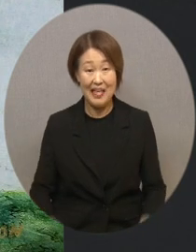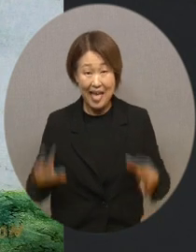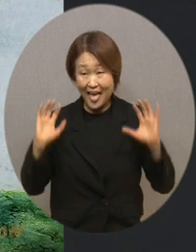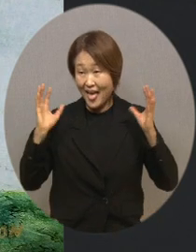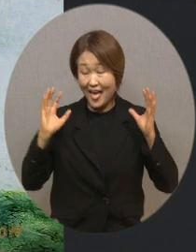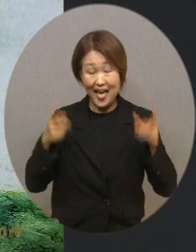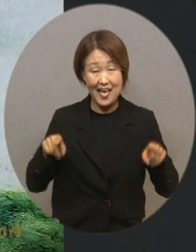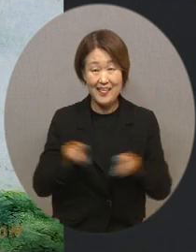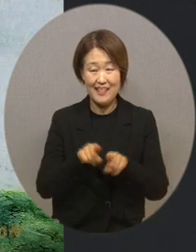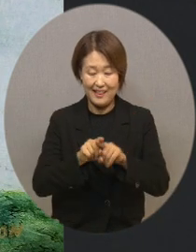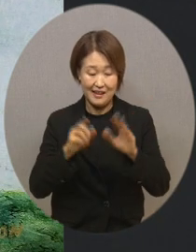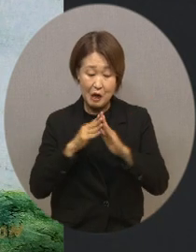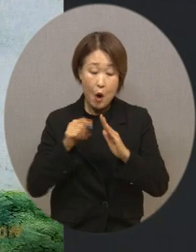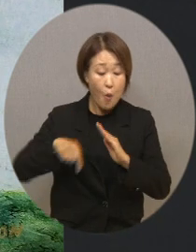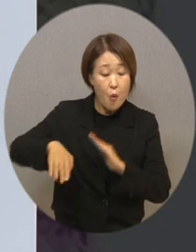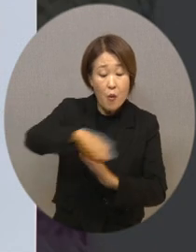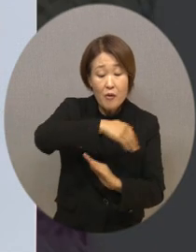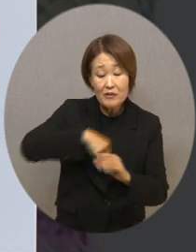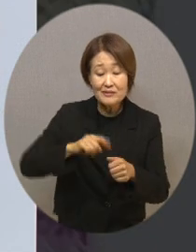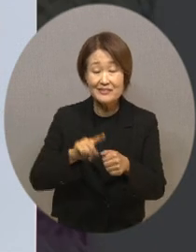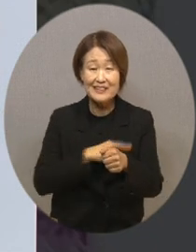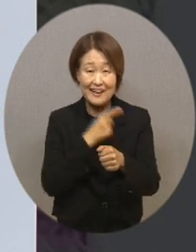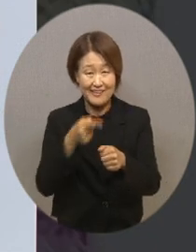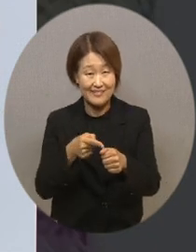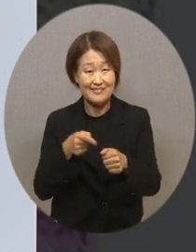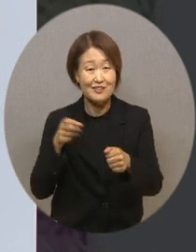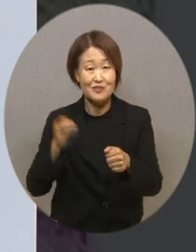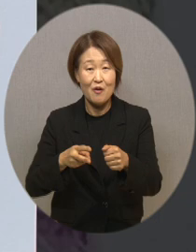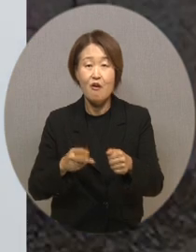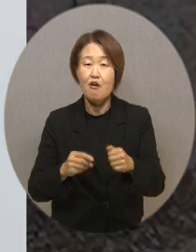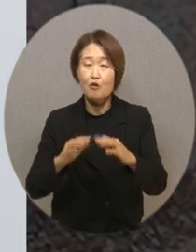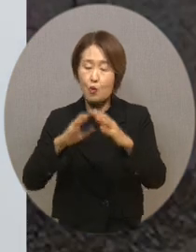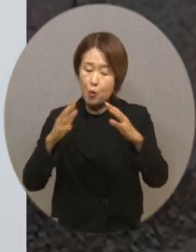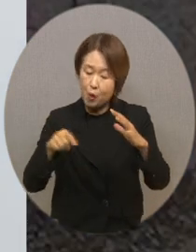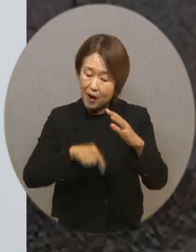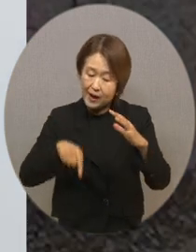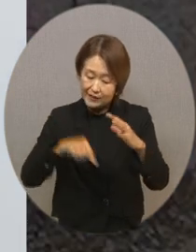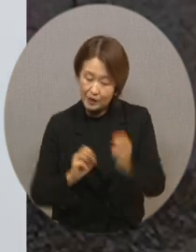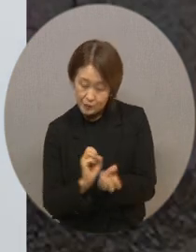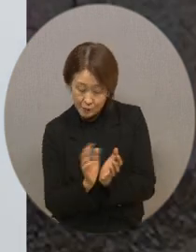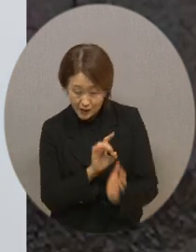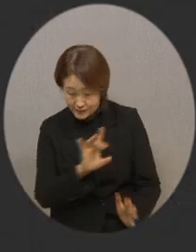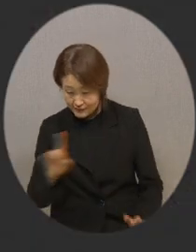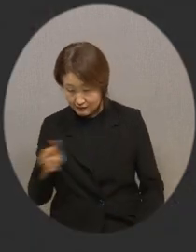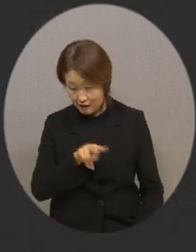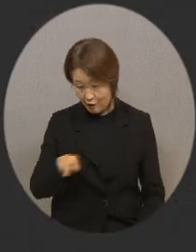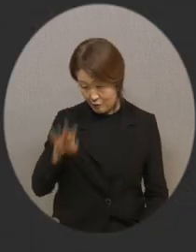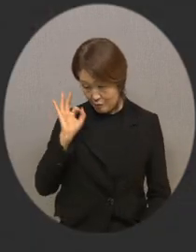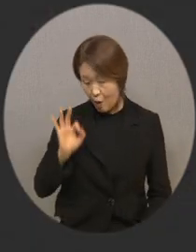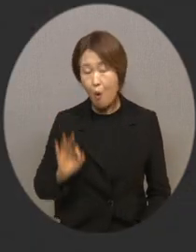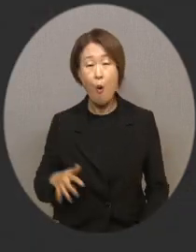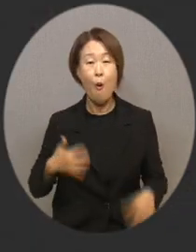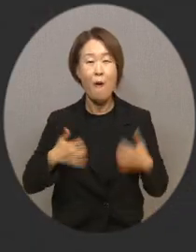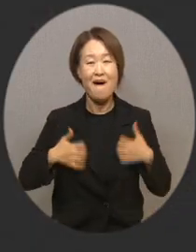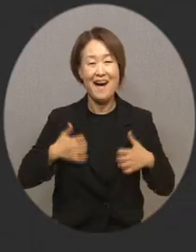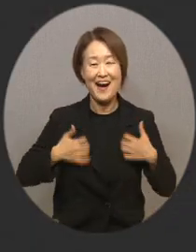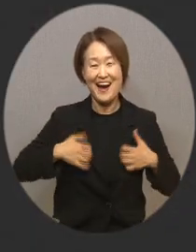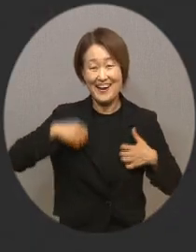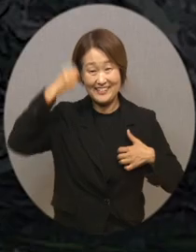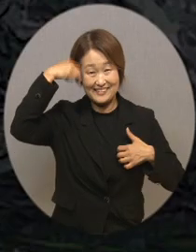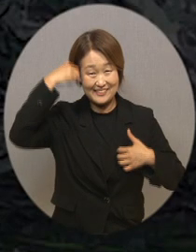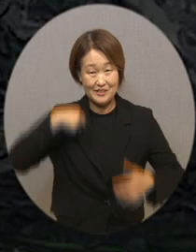함께 집 주변의 자연과 온실에 있는 식물들을 열심히 관찰하면서 즐거움을 느꼈다고